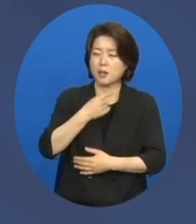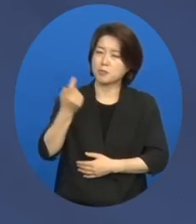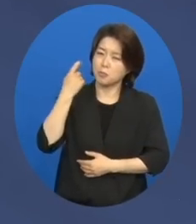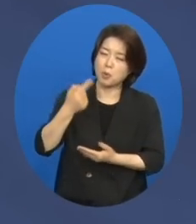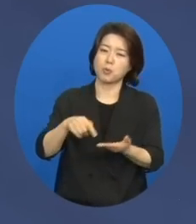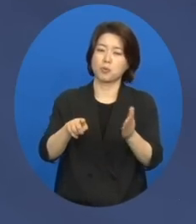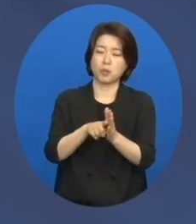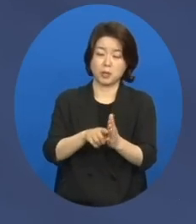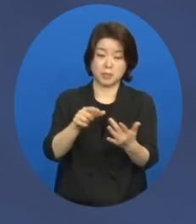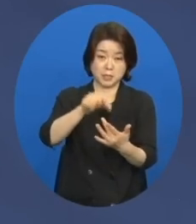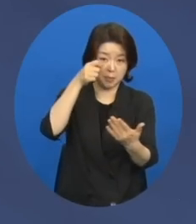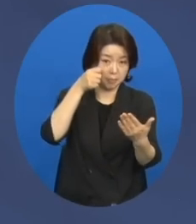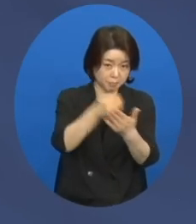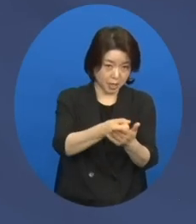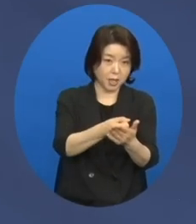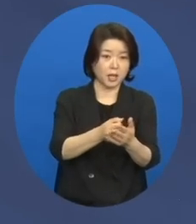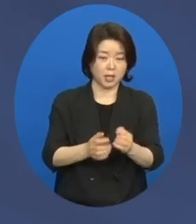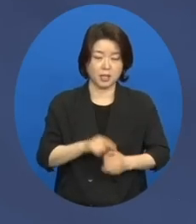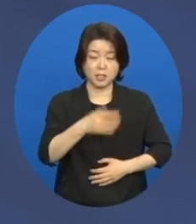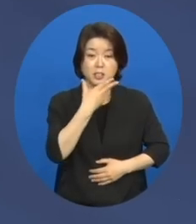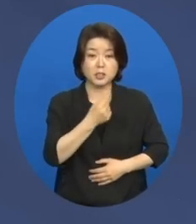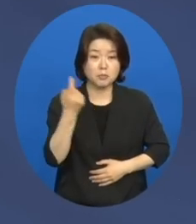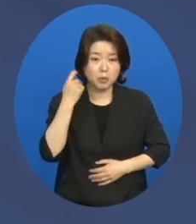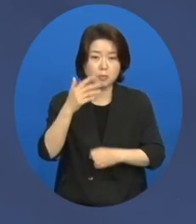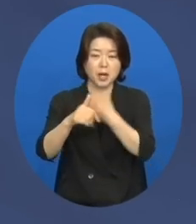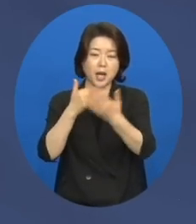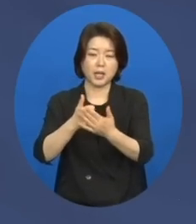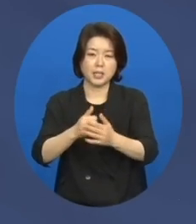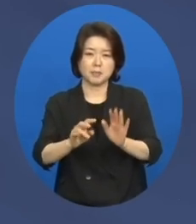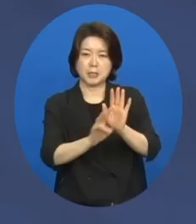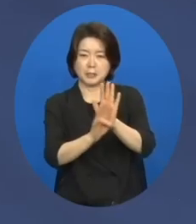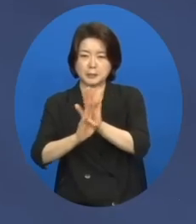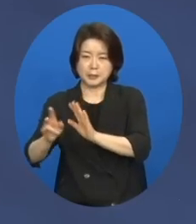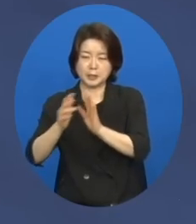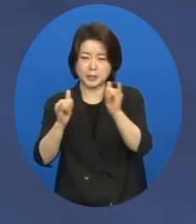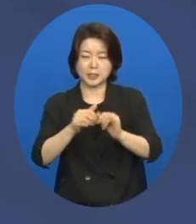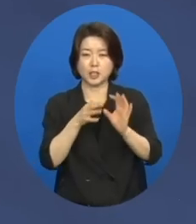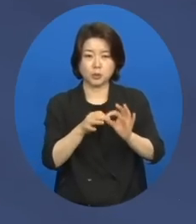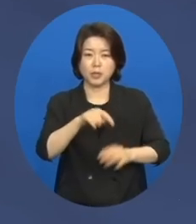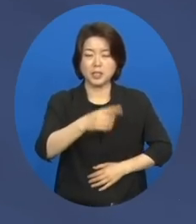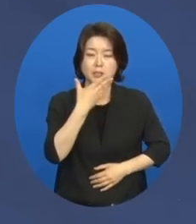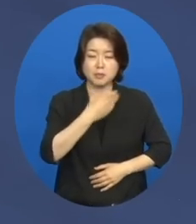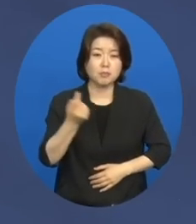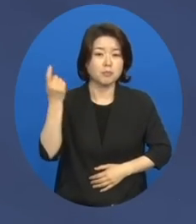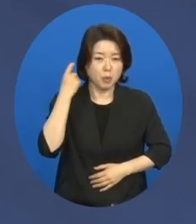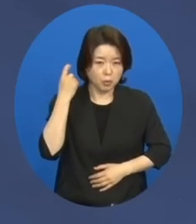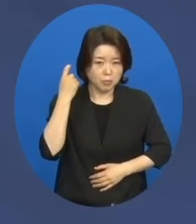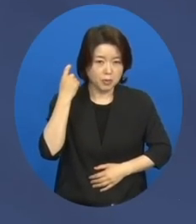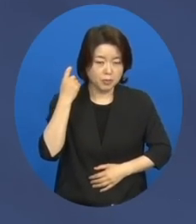위하여 택정함을 입었으니, 이 복음은 하나님이 선지자들을 통하여